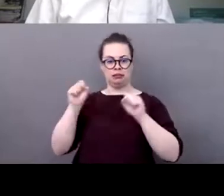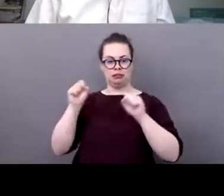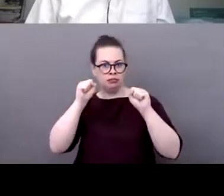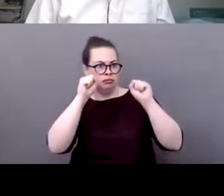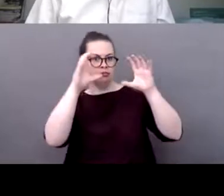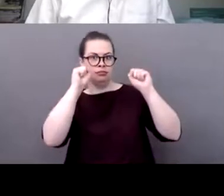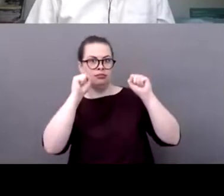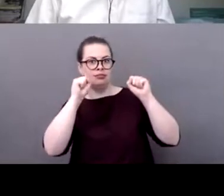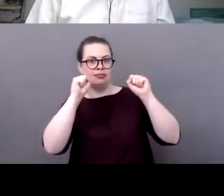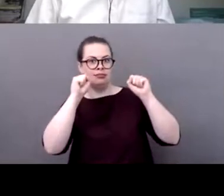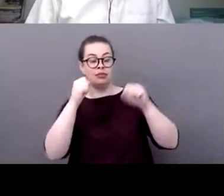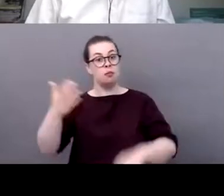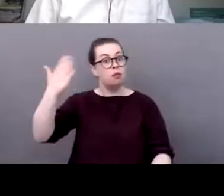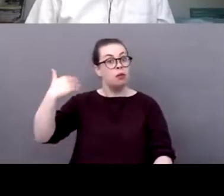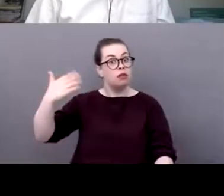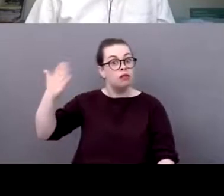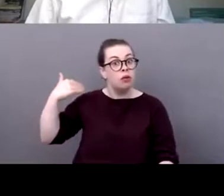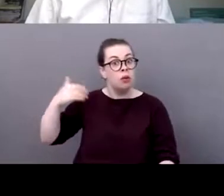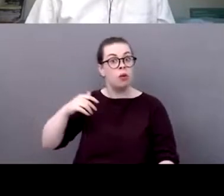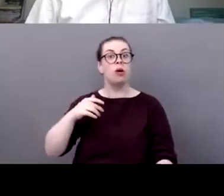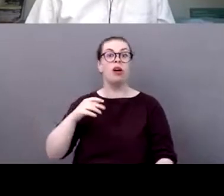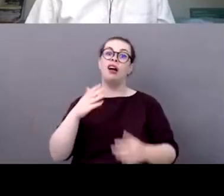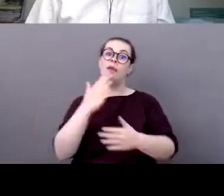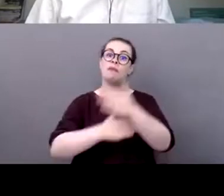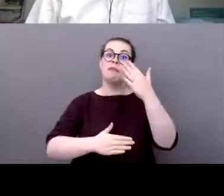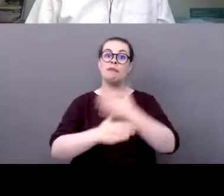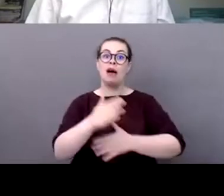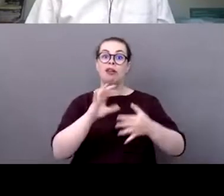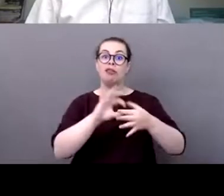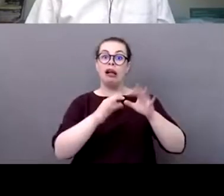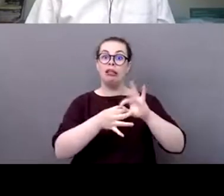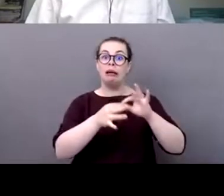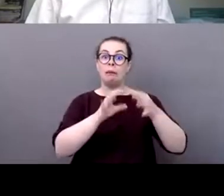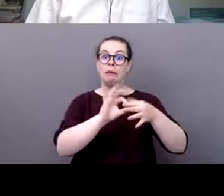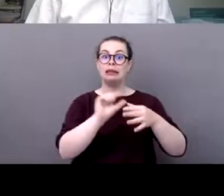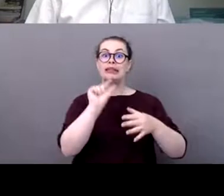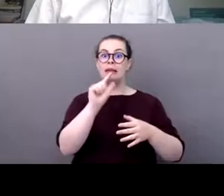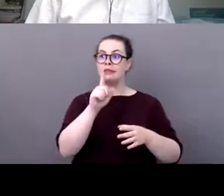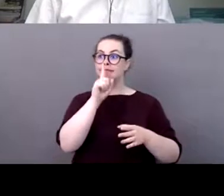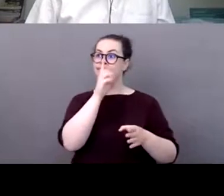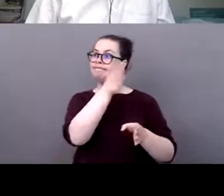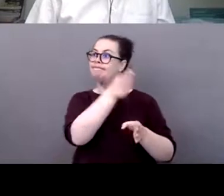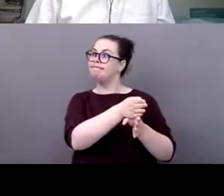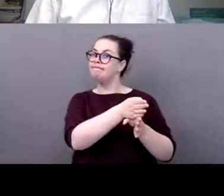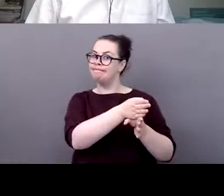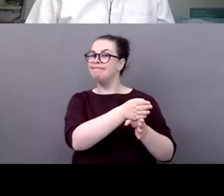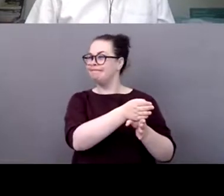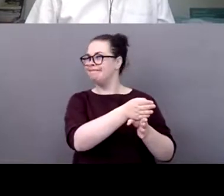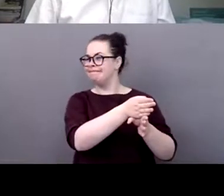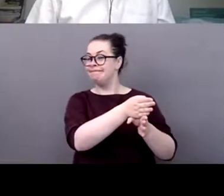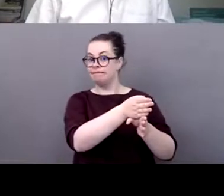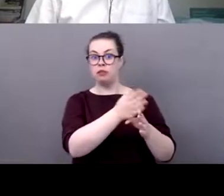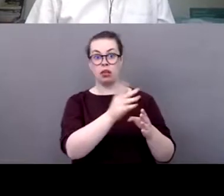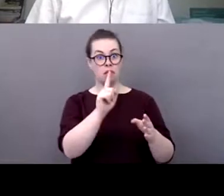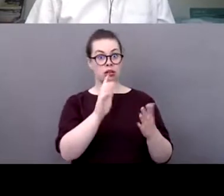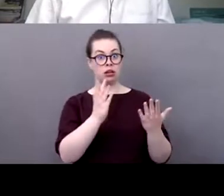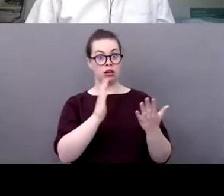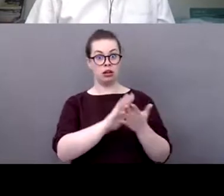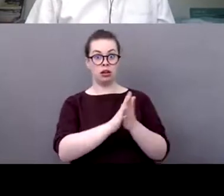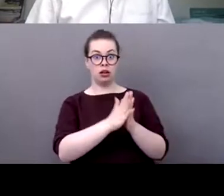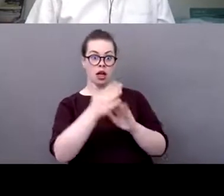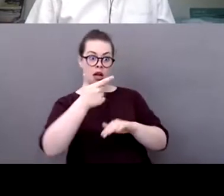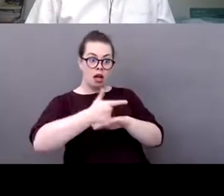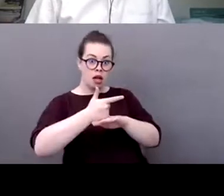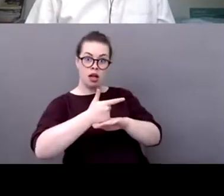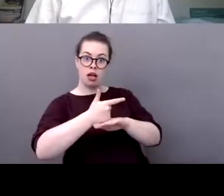des heures et des heures de direct pendant les jeux et ça c'est incroyable donc je pense qu'on peut utiliser évidemment aussi le sport pour envoyer un